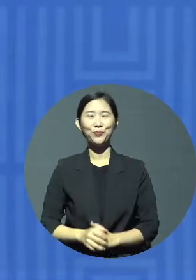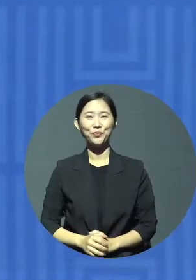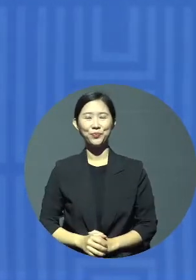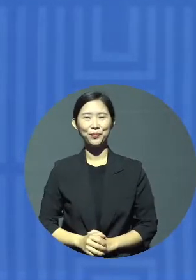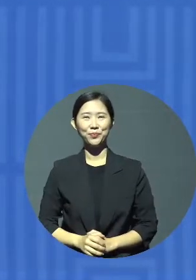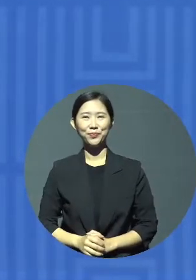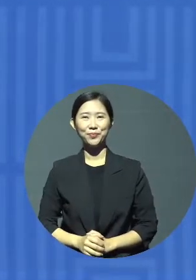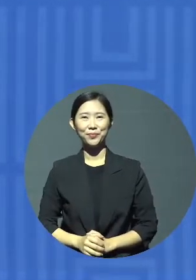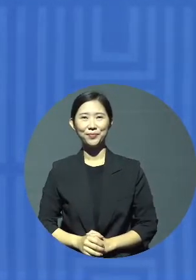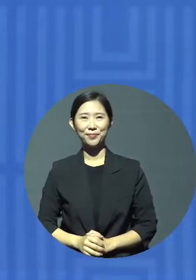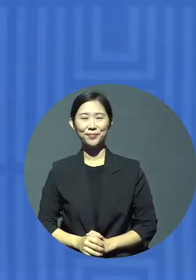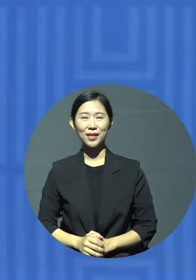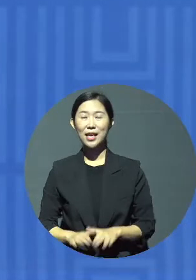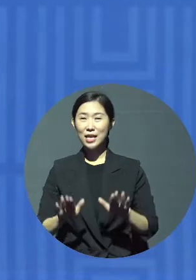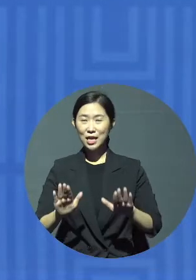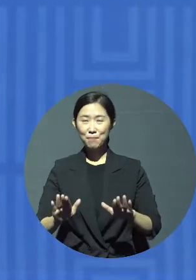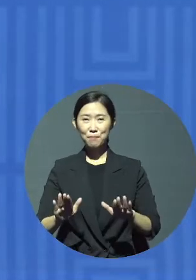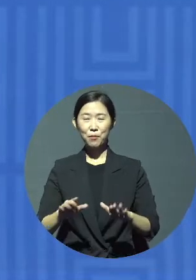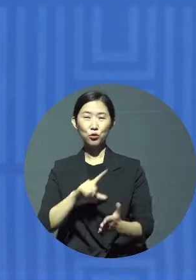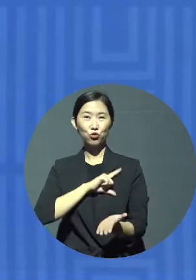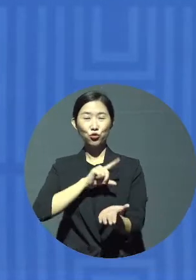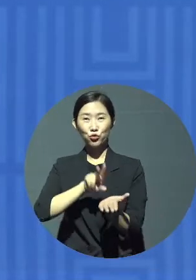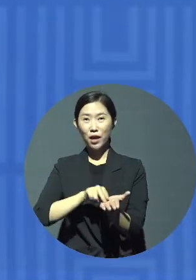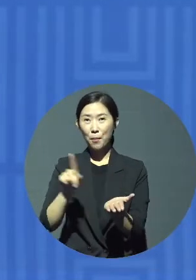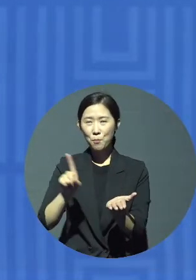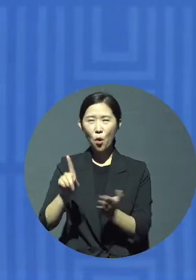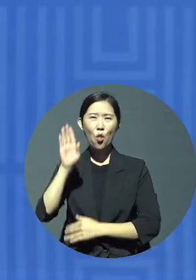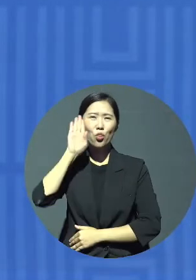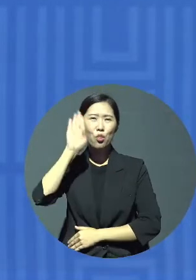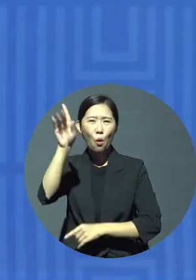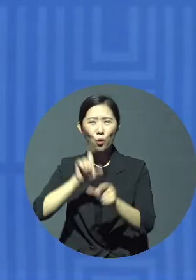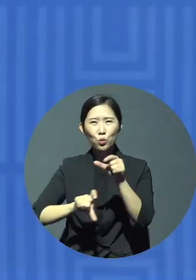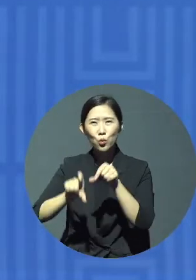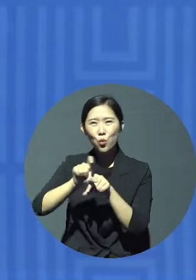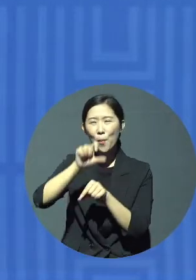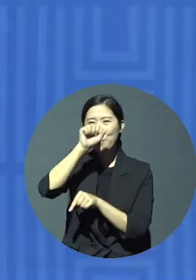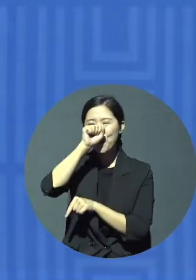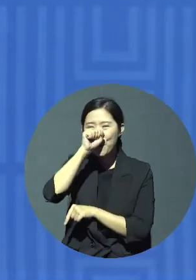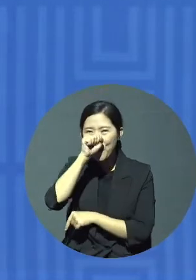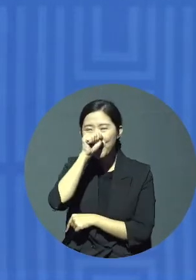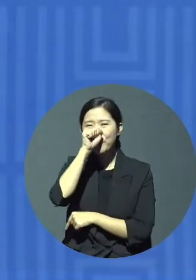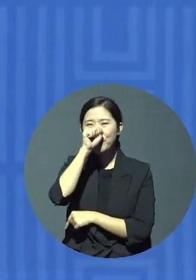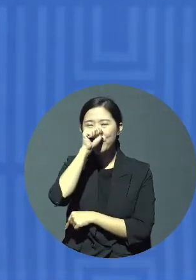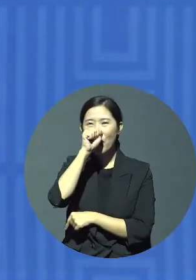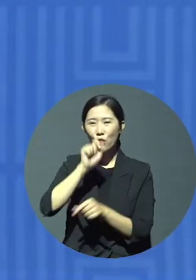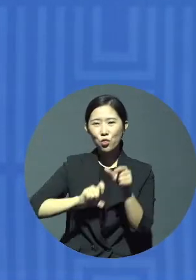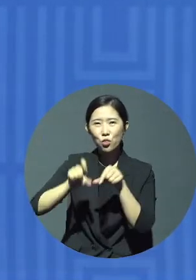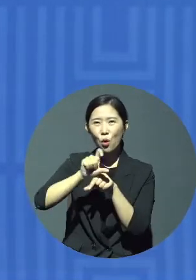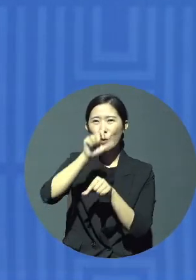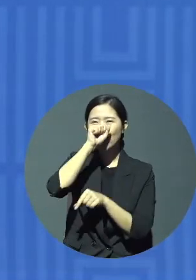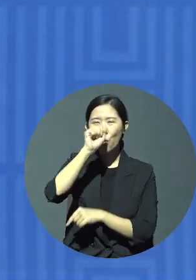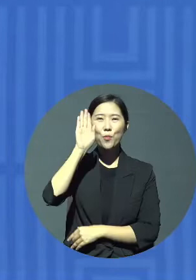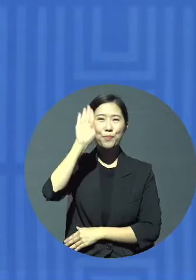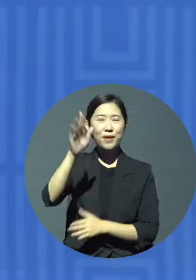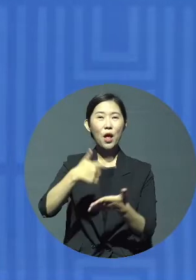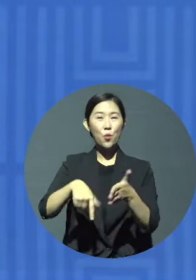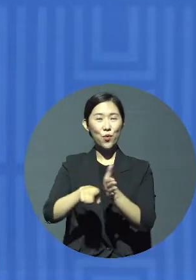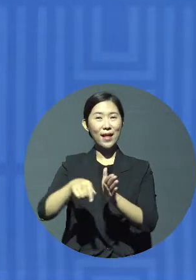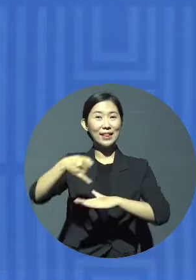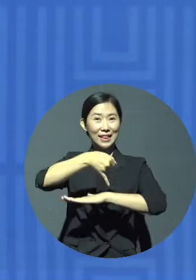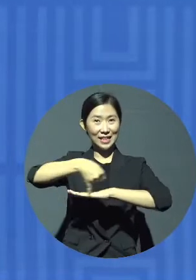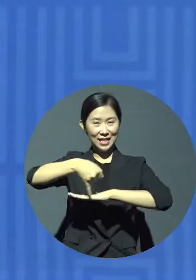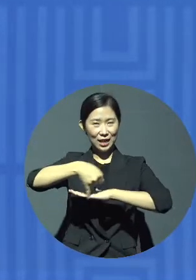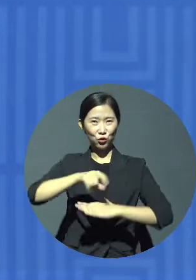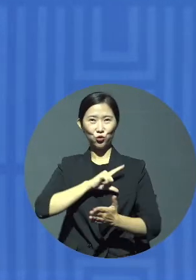for a better tomorrow. 더 나은 미래를 위한 디자인을 주제로 강연 준비해 주셨습니다. 이돈태 연사님을